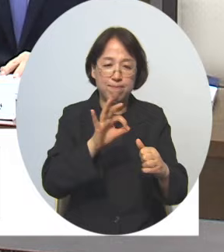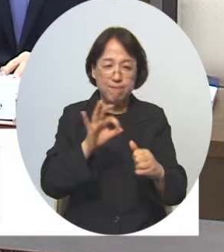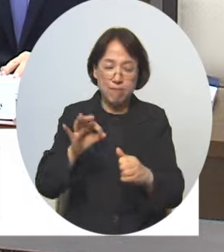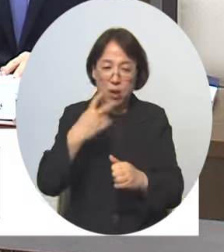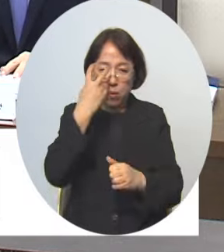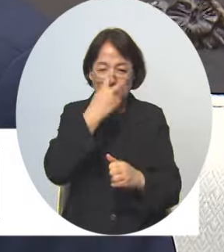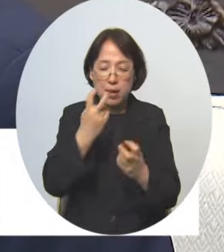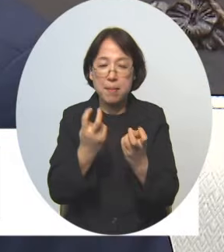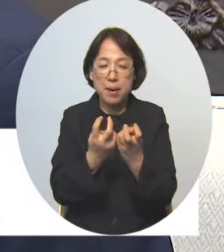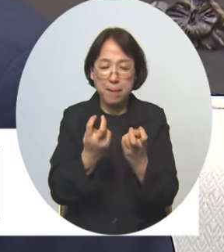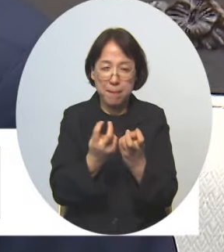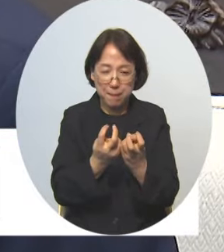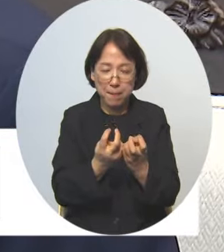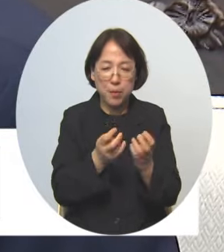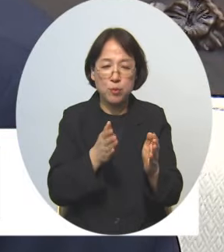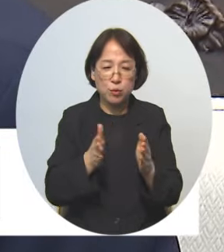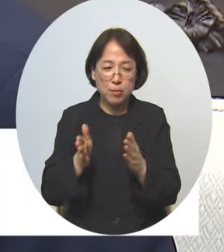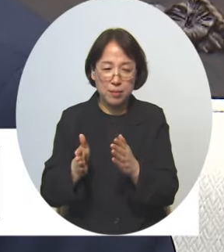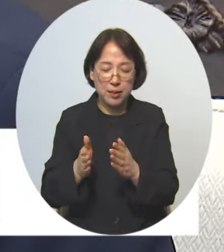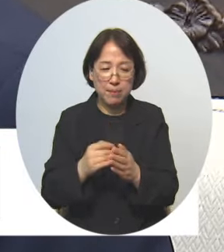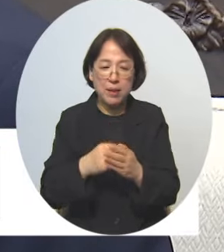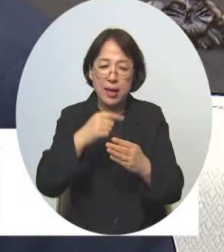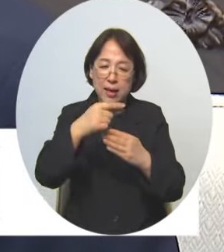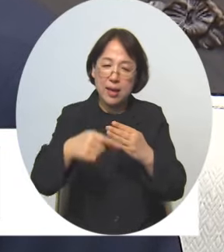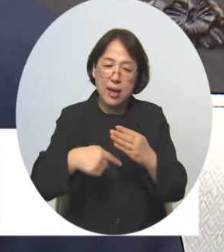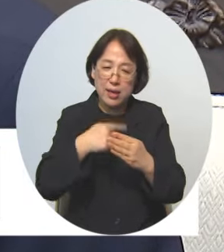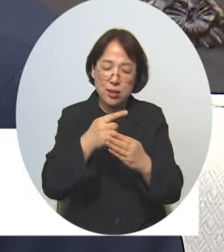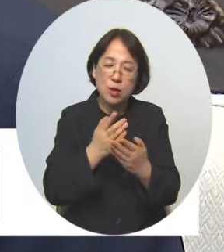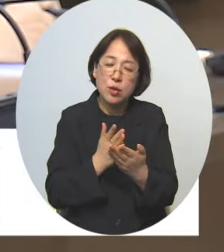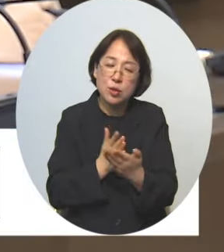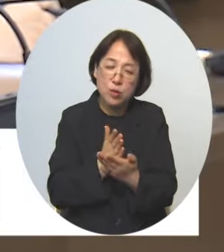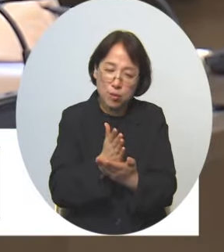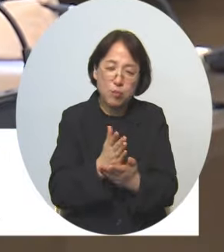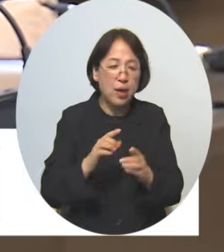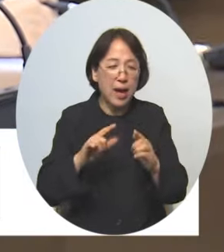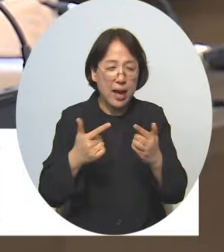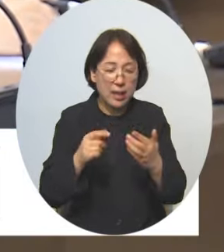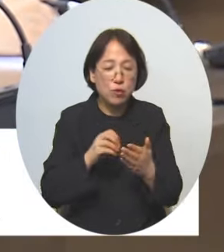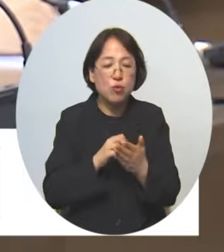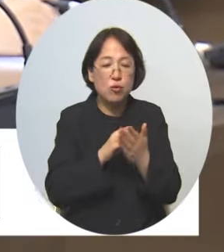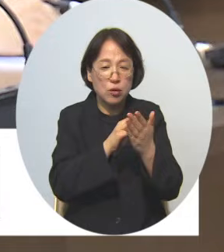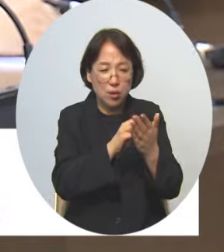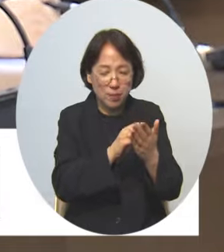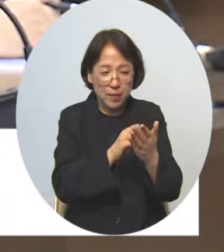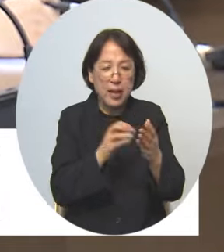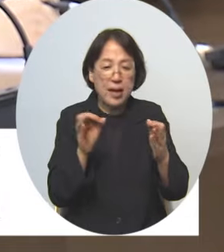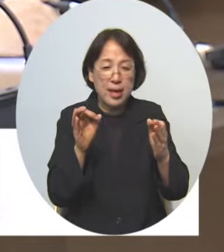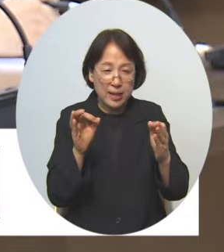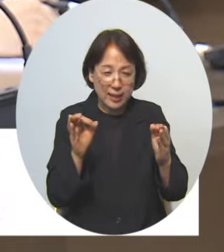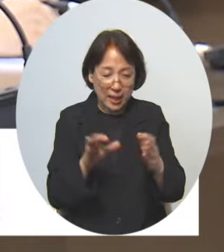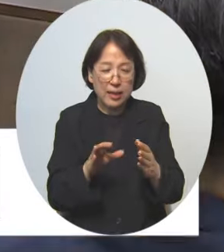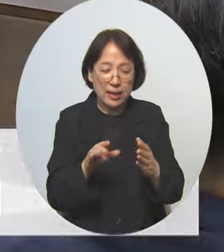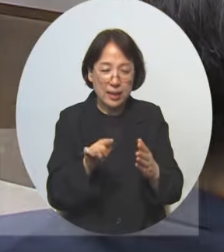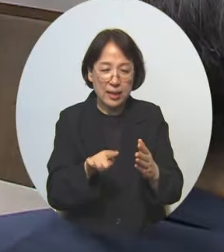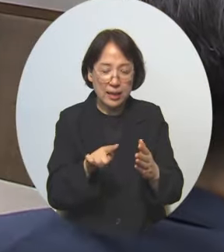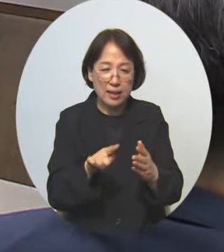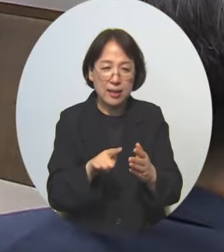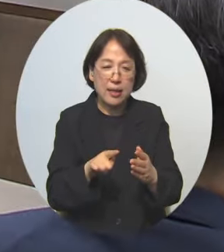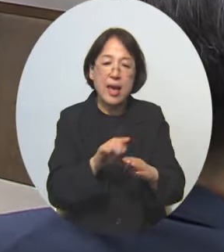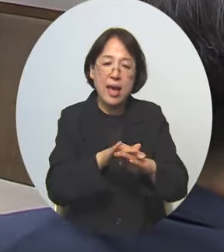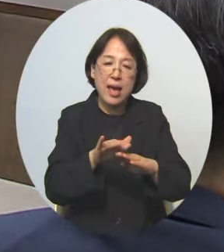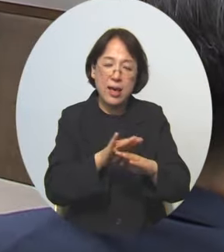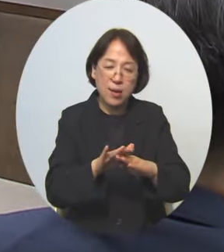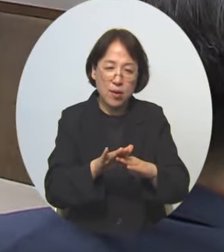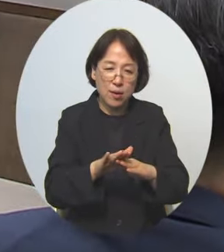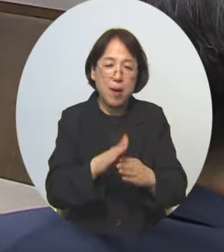방안을 마련했습니다. 계절 근로나 비전문 취업 등 비자별 단기 대응에서 벗어나 업종별 중장기적으로